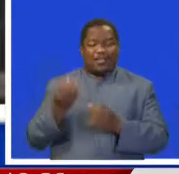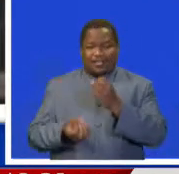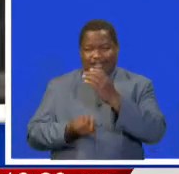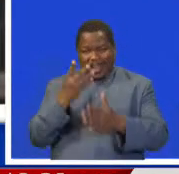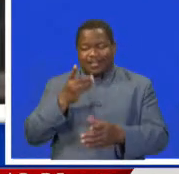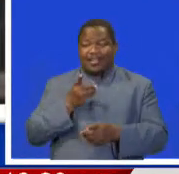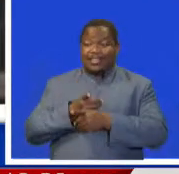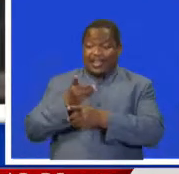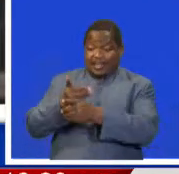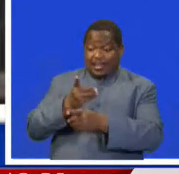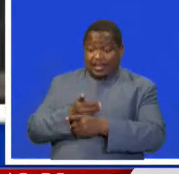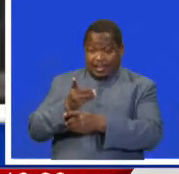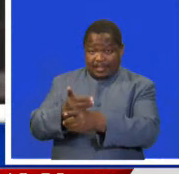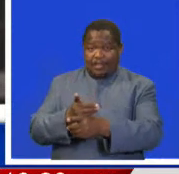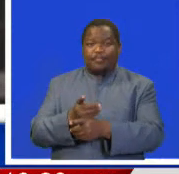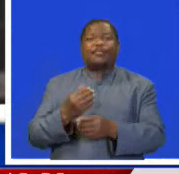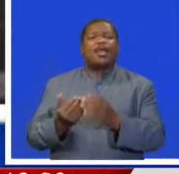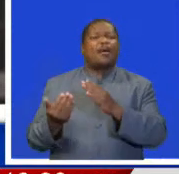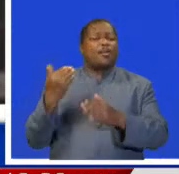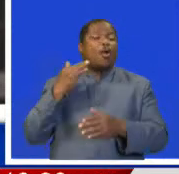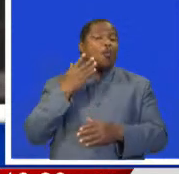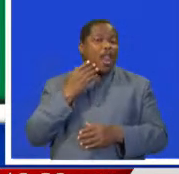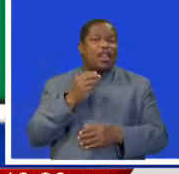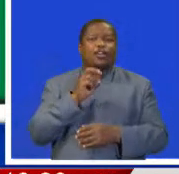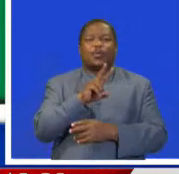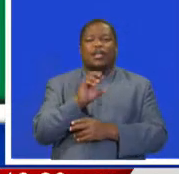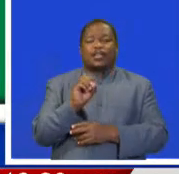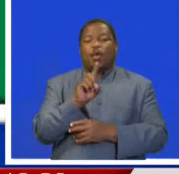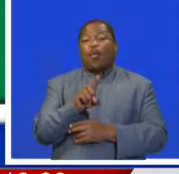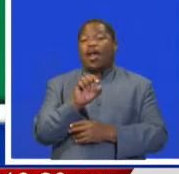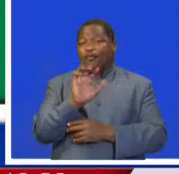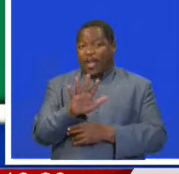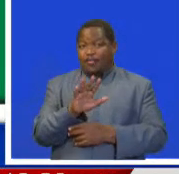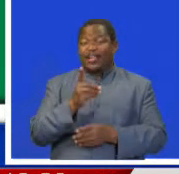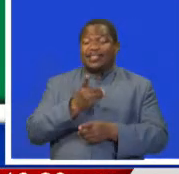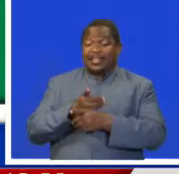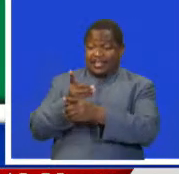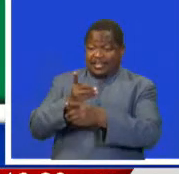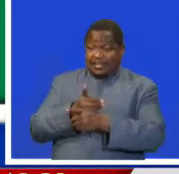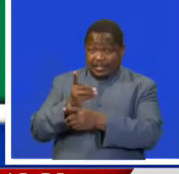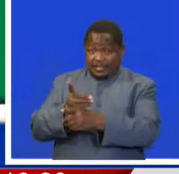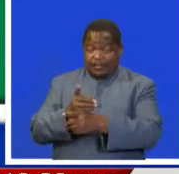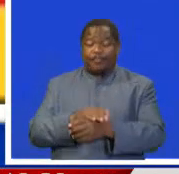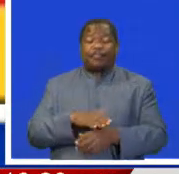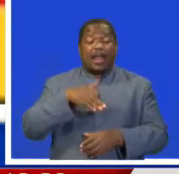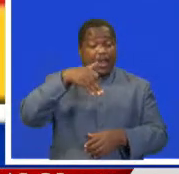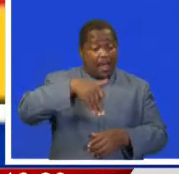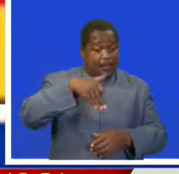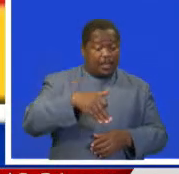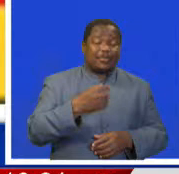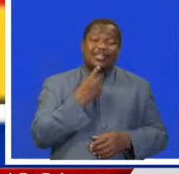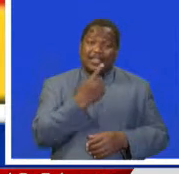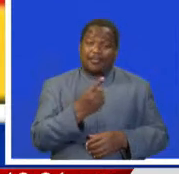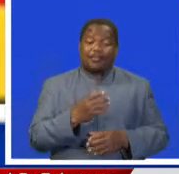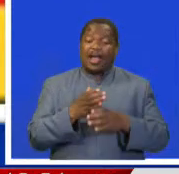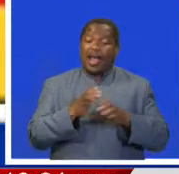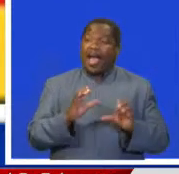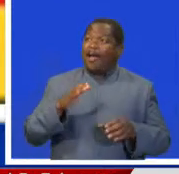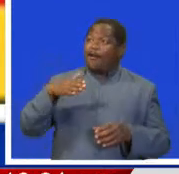kwelive leNamibia ngeminyaka wa 2015 lapho khona iNamibia yabeka khona itafleni ukuthi iGermany kumele